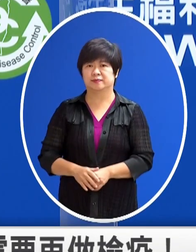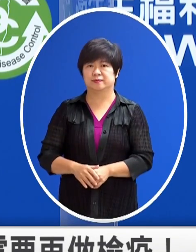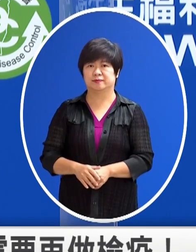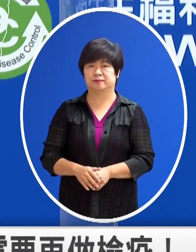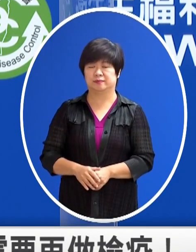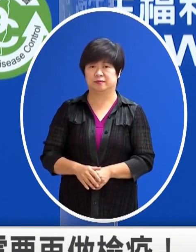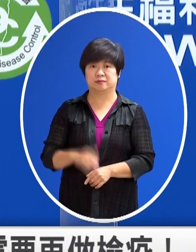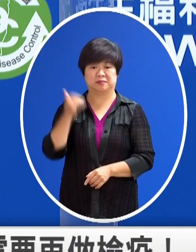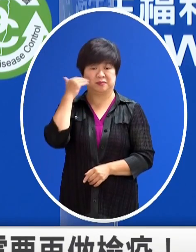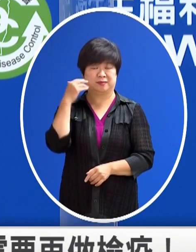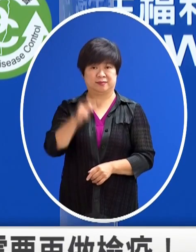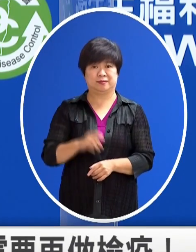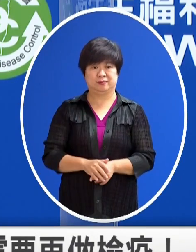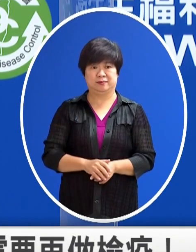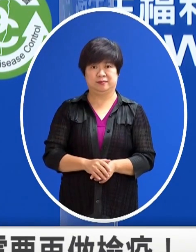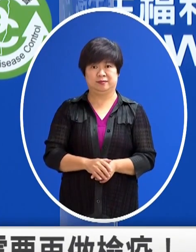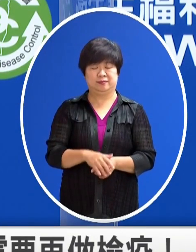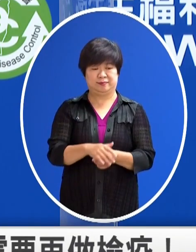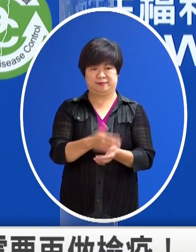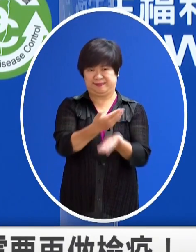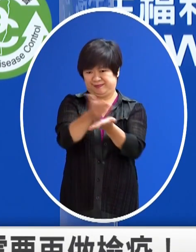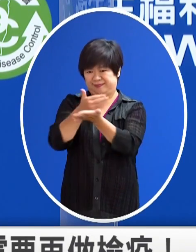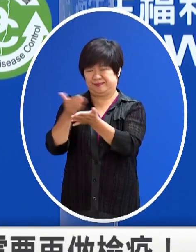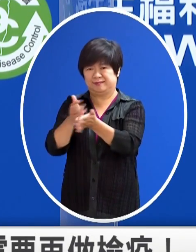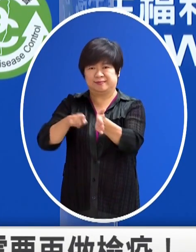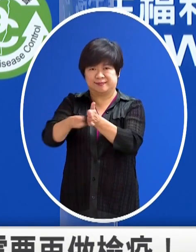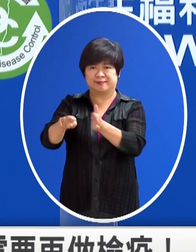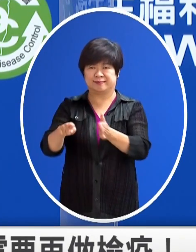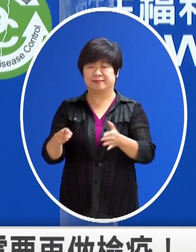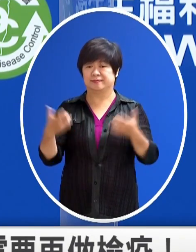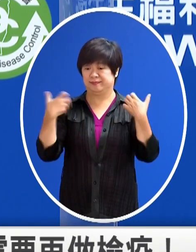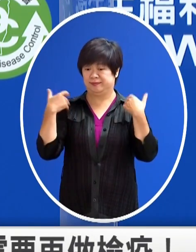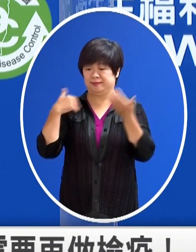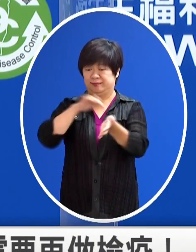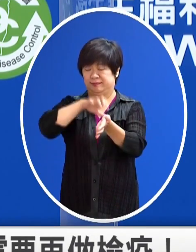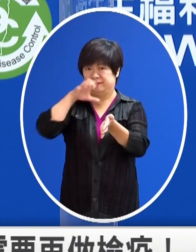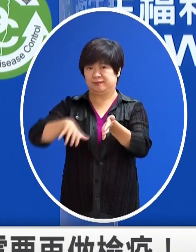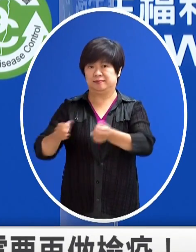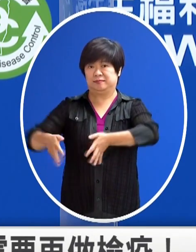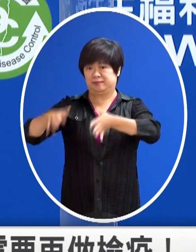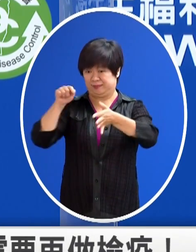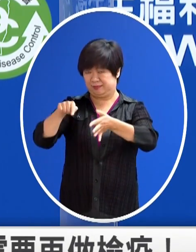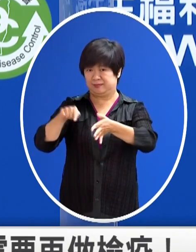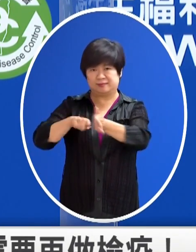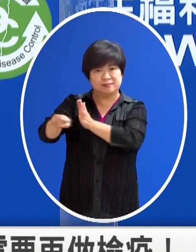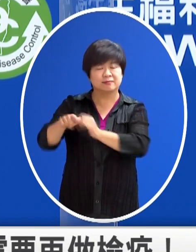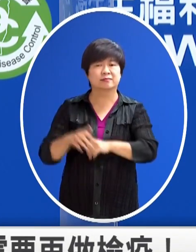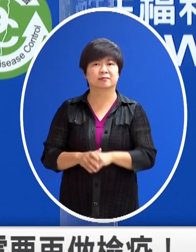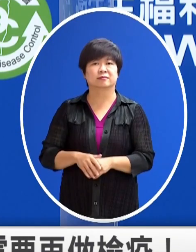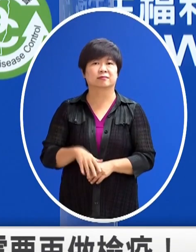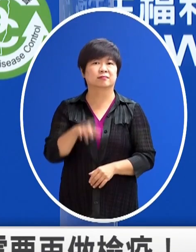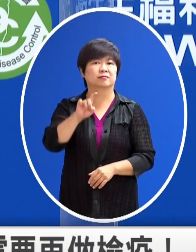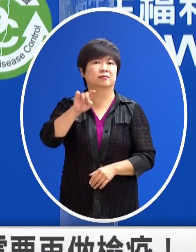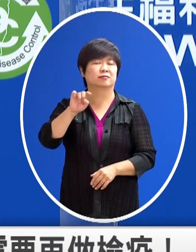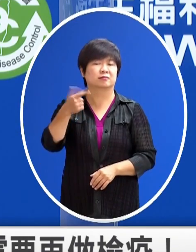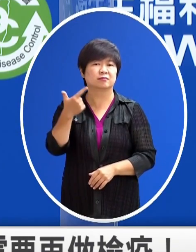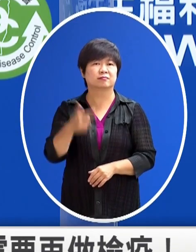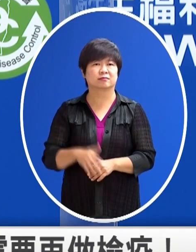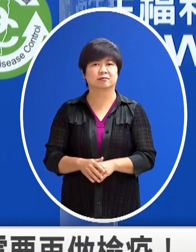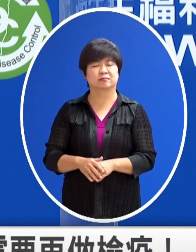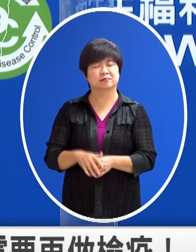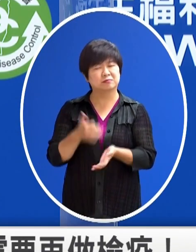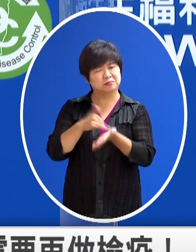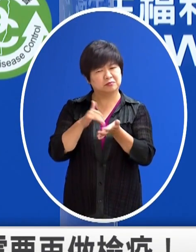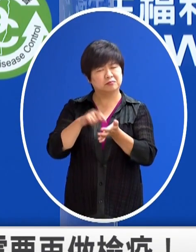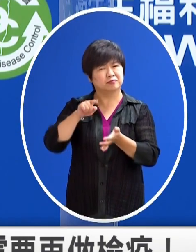们去清空病房，变成是专责的病院，我们现在到1600，好，那占同率相对比较低。换